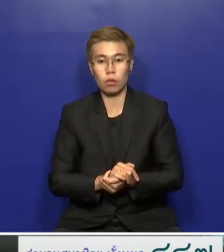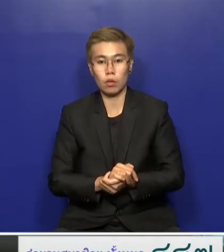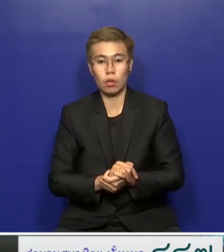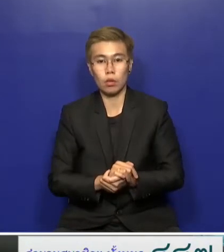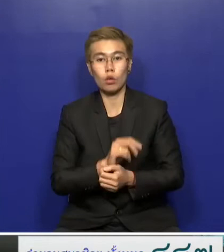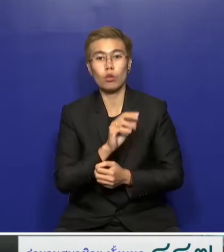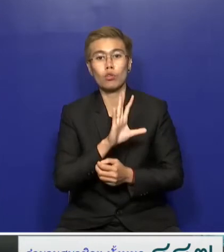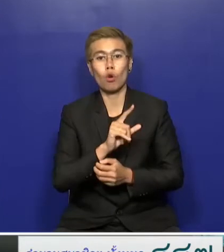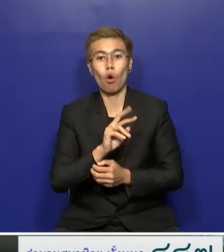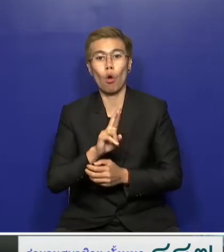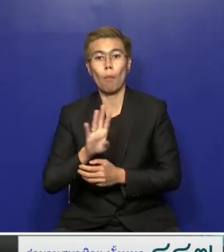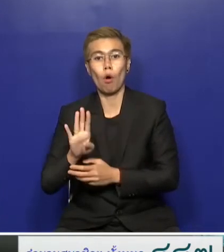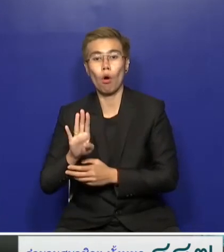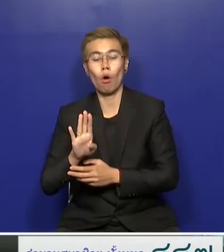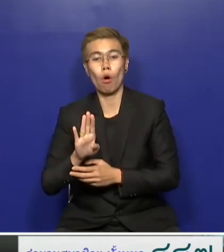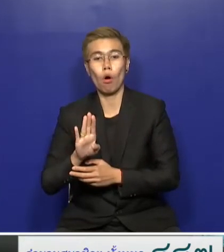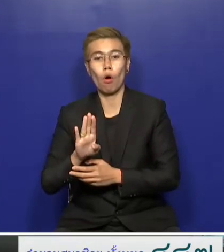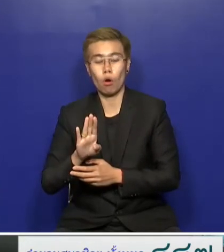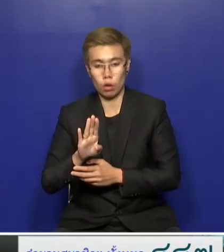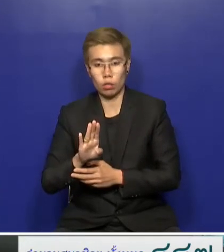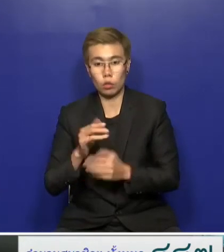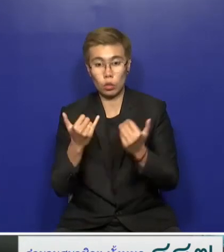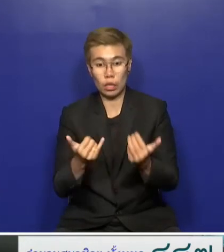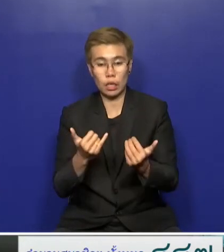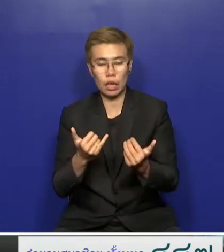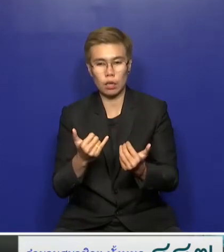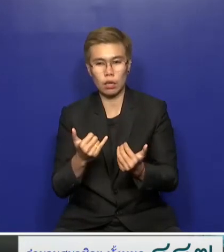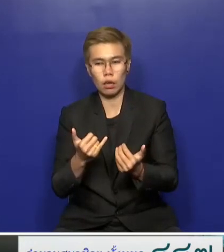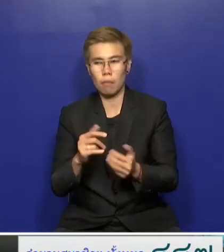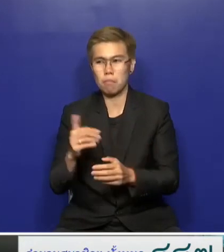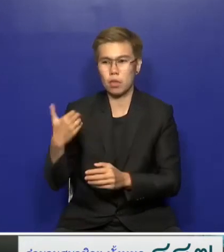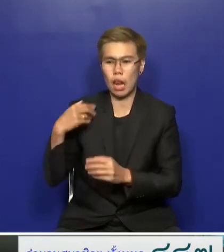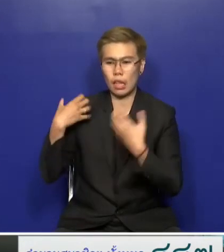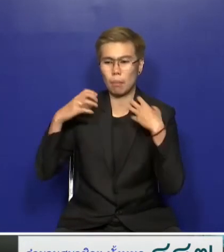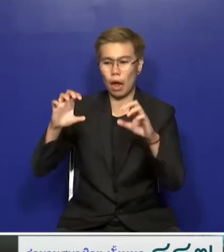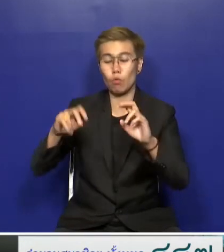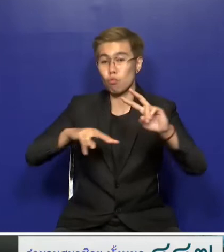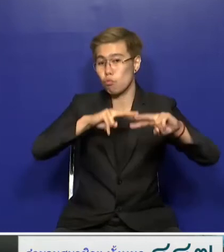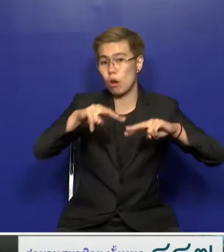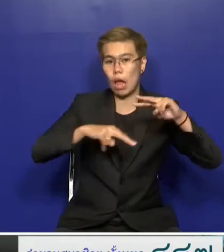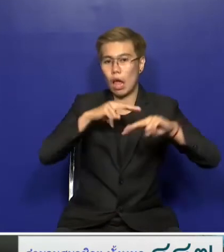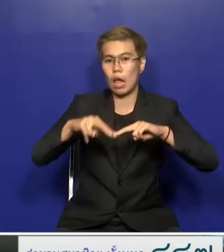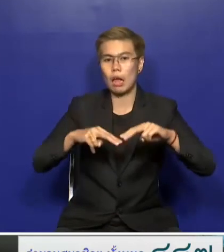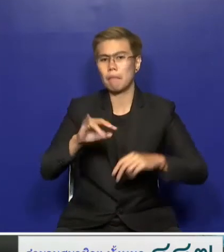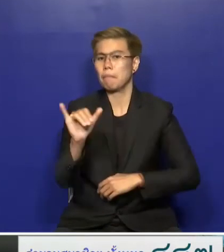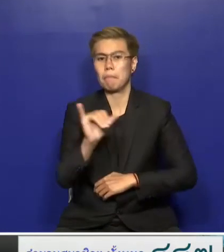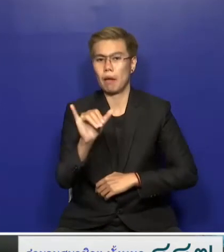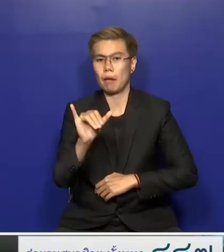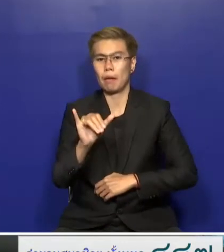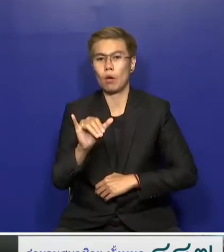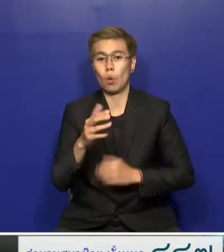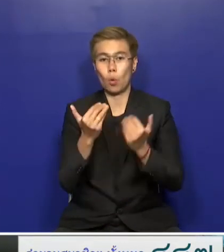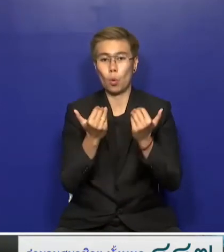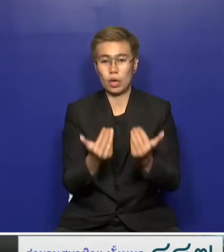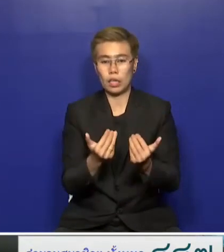รบ.นะครับยังไม่ได้รับการดูแลจากรัฐเลยแม้แต่ครั้งเดียววันนี้เขาต้องใช้เ